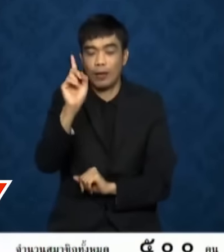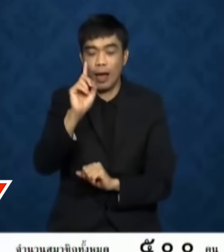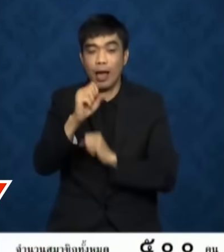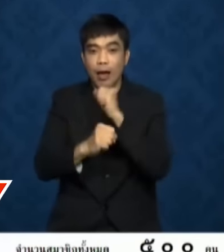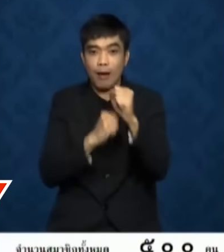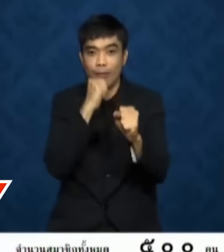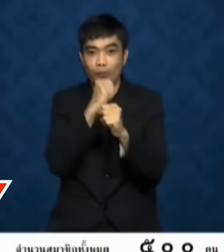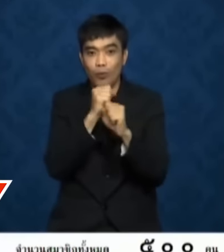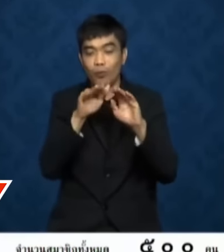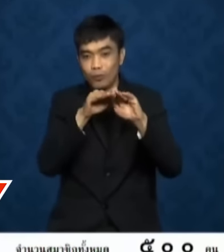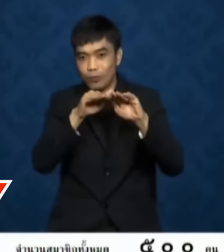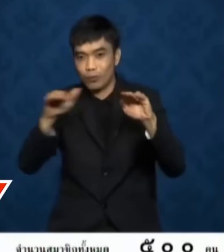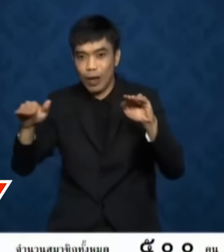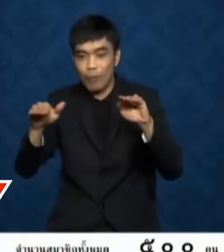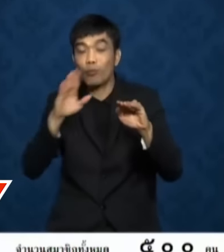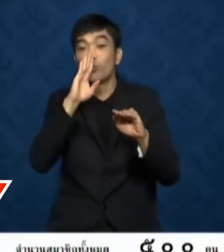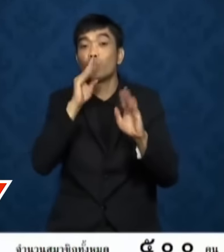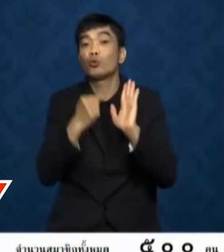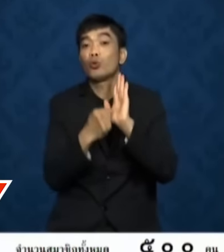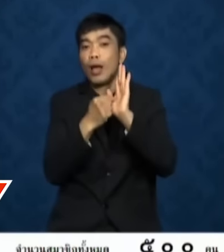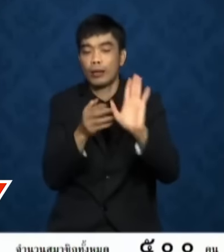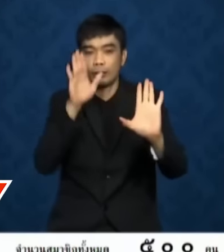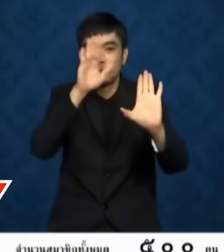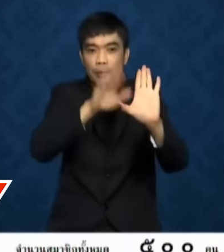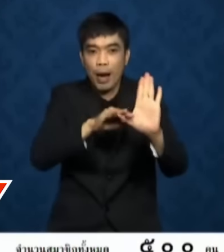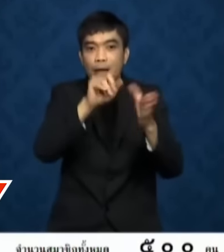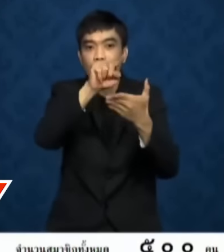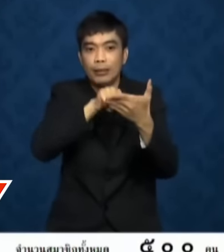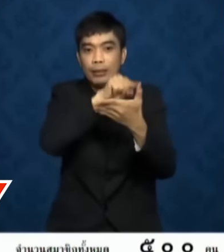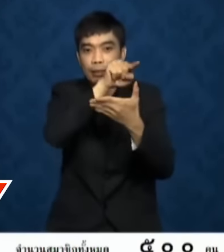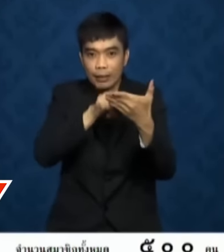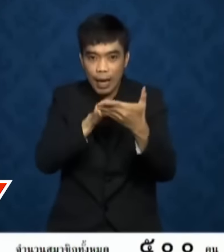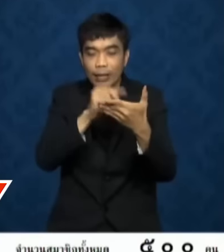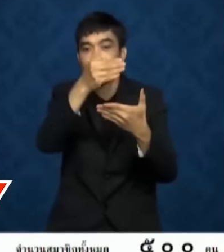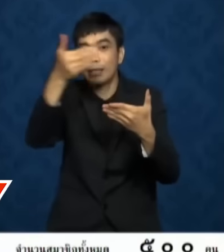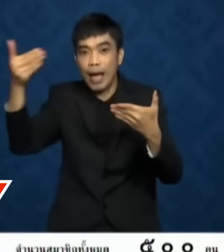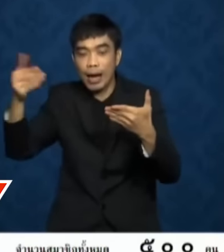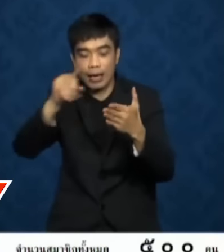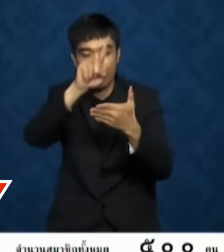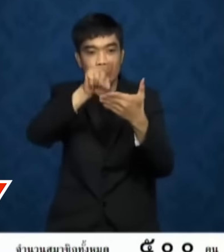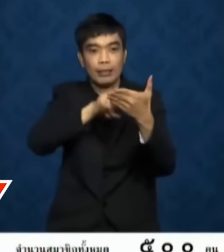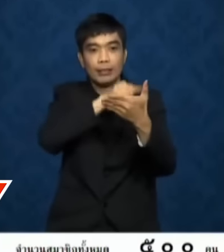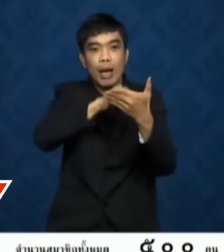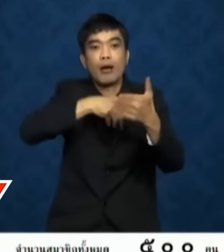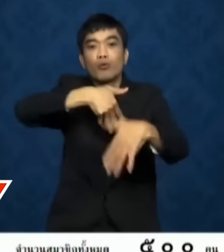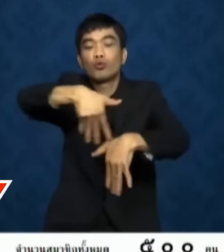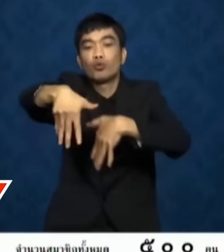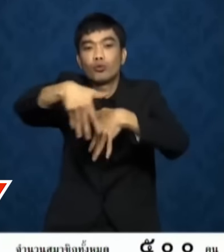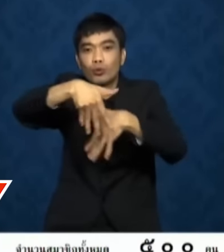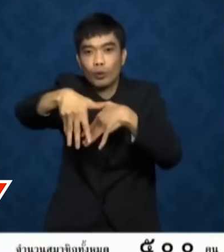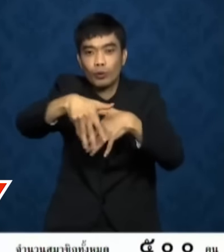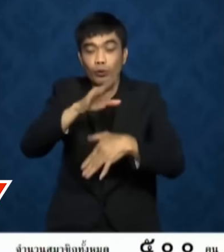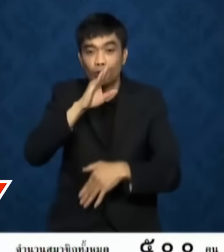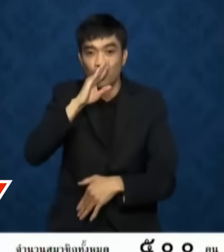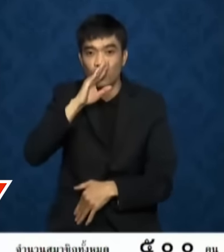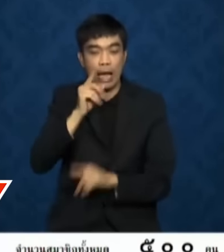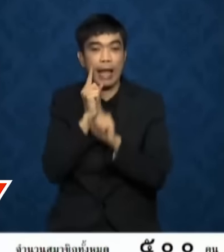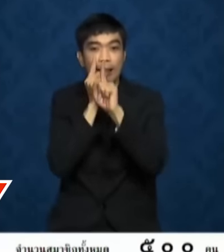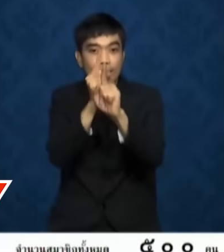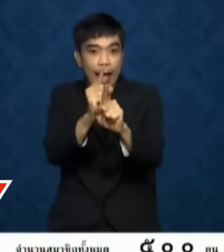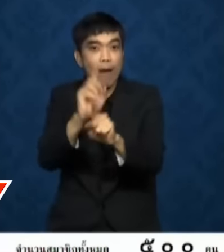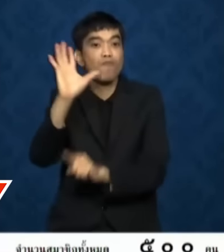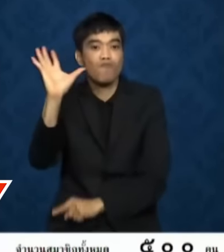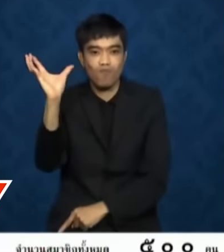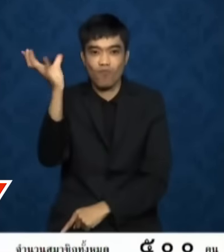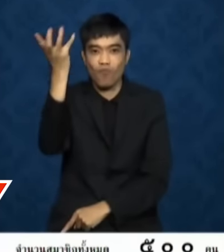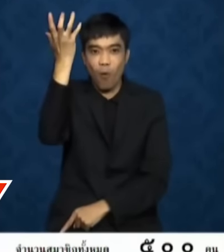ขั้นต่ำในการลงสมัครรับเลือกตั้งในระดับชาติหรือระดับท้องถิ่นหากเรายึดหลักสากลครับท่านประธานประเทศที่เป็นประช